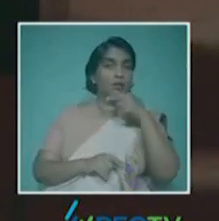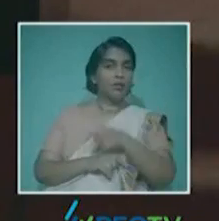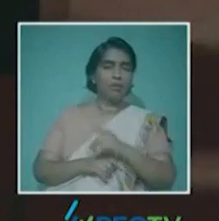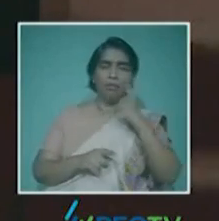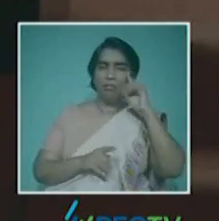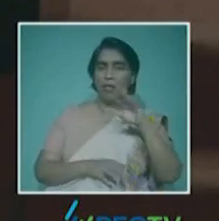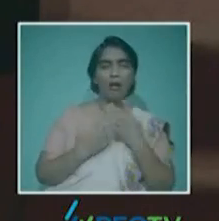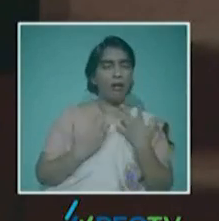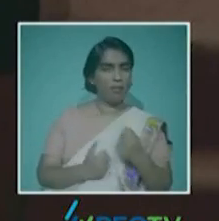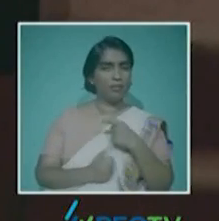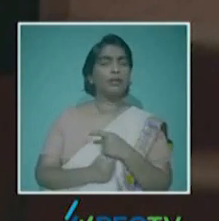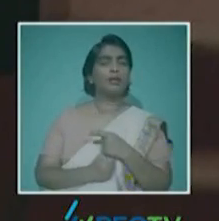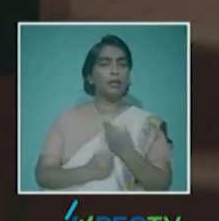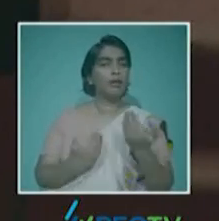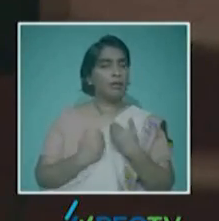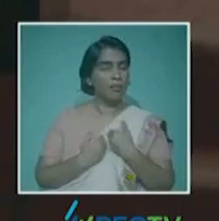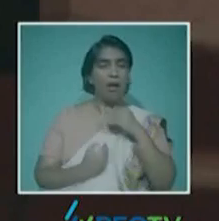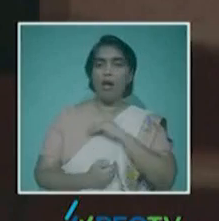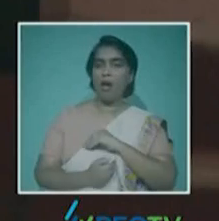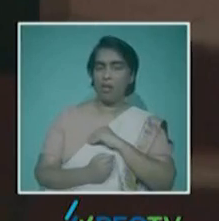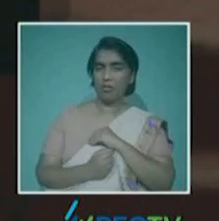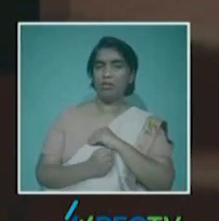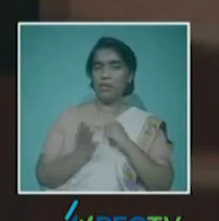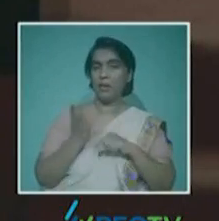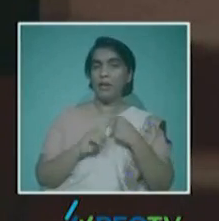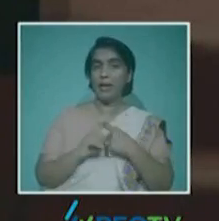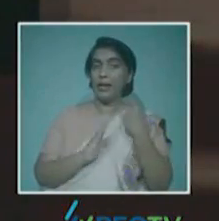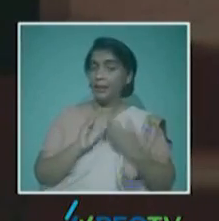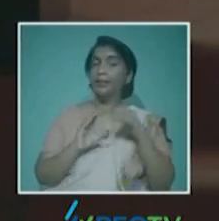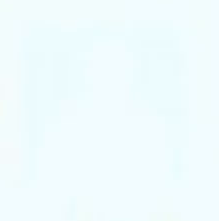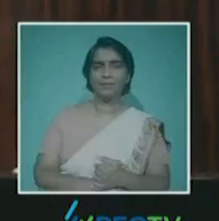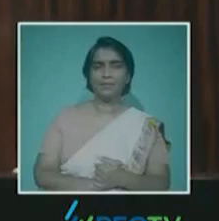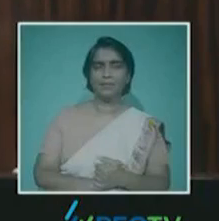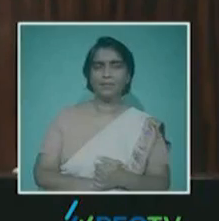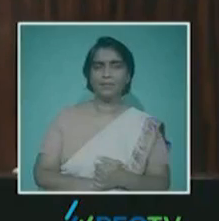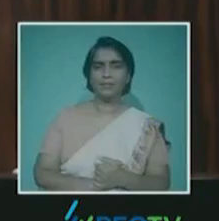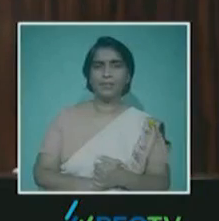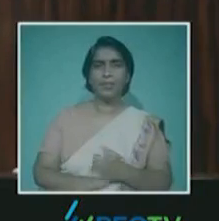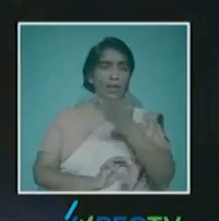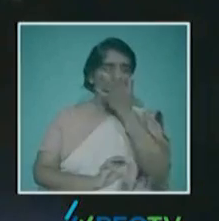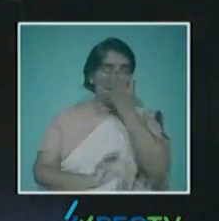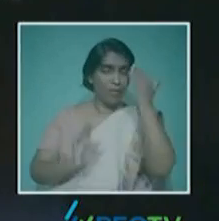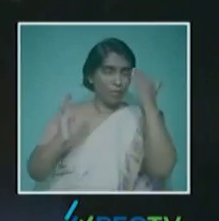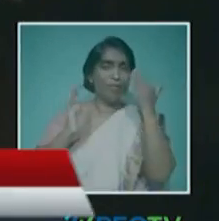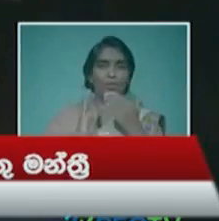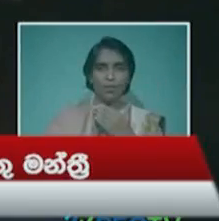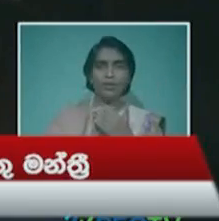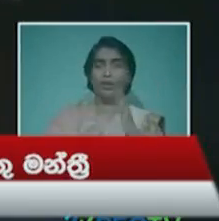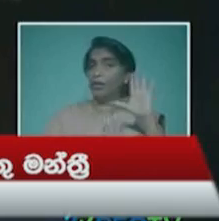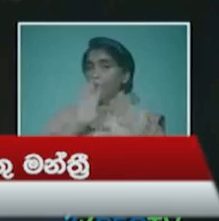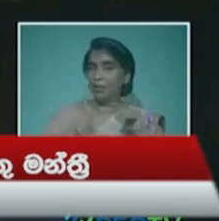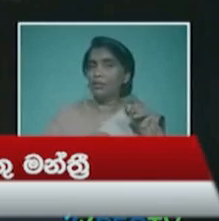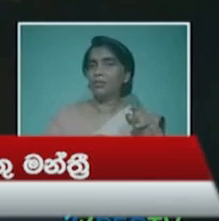අනියම් ලාභය ගත්ත කණ්ඩායමෙන් අපිට ආදායම් බද්දලි සහය කරගන්න නීතිය තුල තියෙන ප්‍රමාණය ගන්න. සීනි වංචාව ගැන ඉදිරිපත් කරපු තොරතුරු